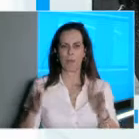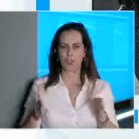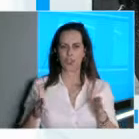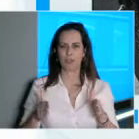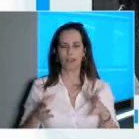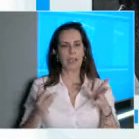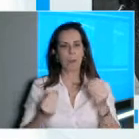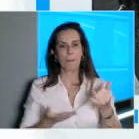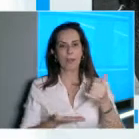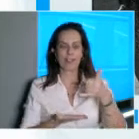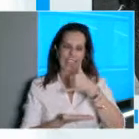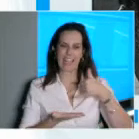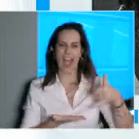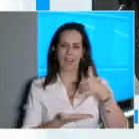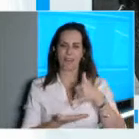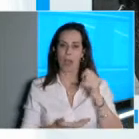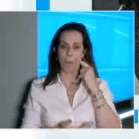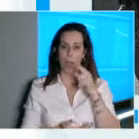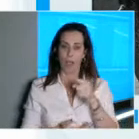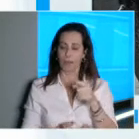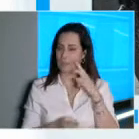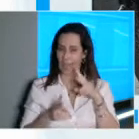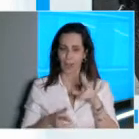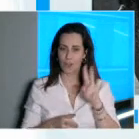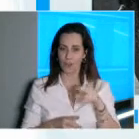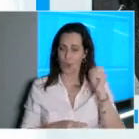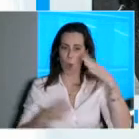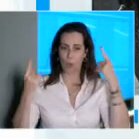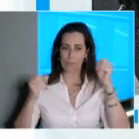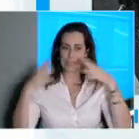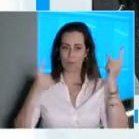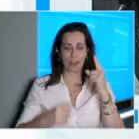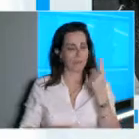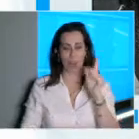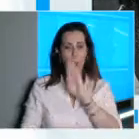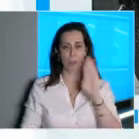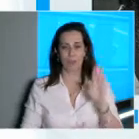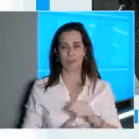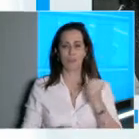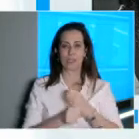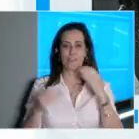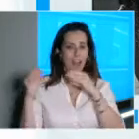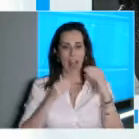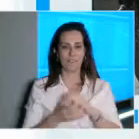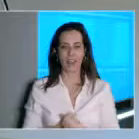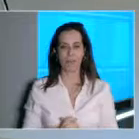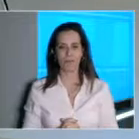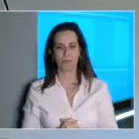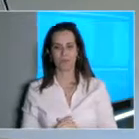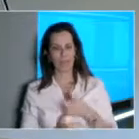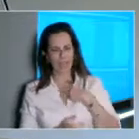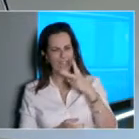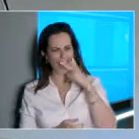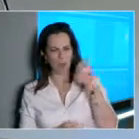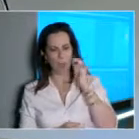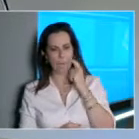בחמגשית, ועם הרבה תחינה, ברק עצמו התבדח שיש קוסם אחד, והוא לא נתניהו, אלא מכין הפלאפל. אגב, אני ראיתי